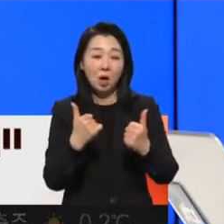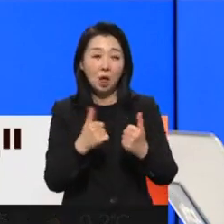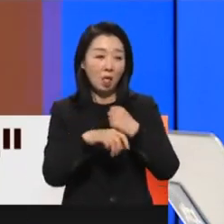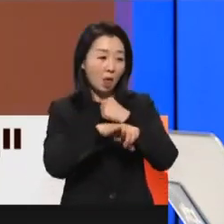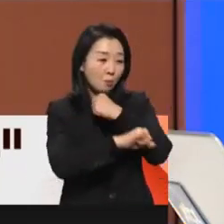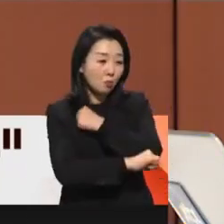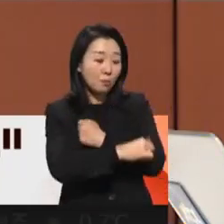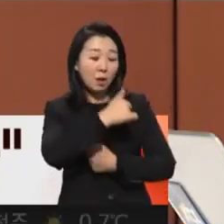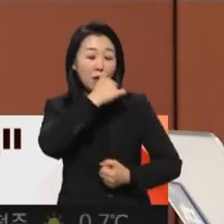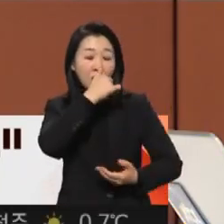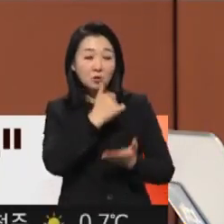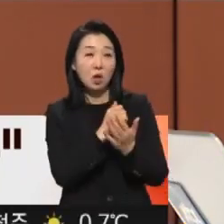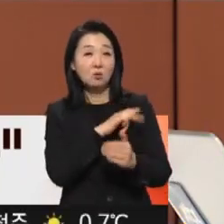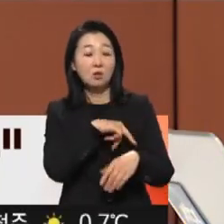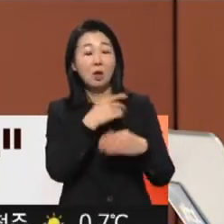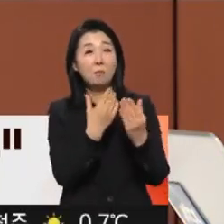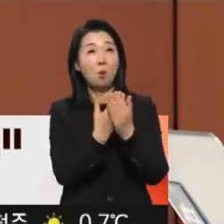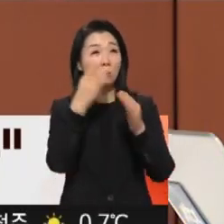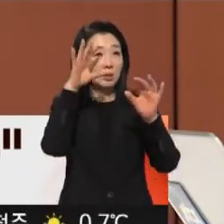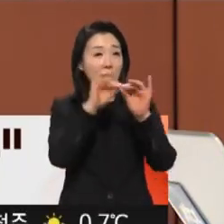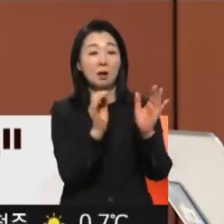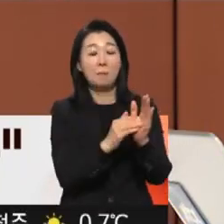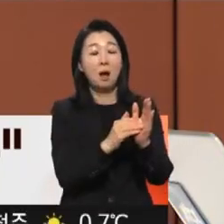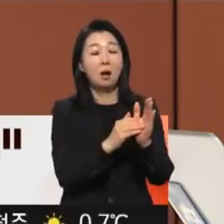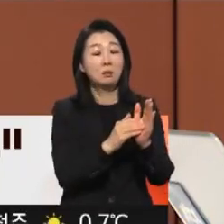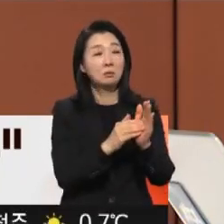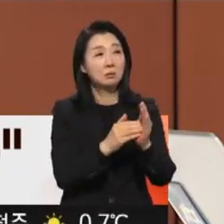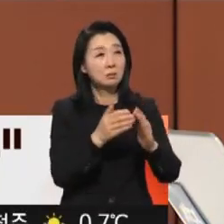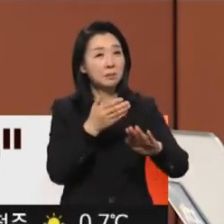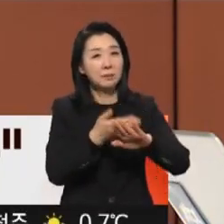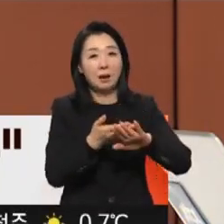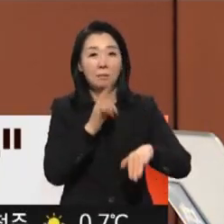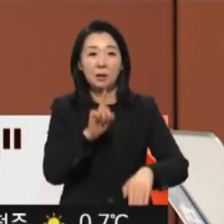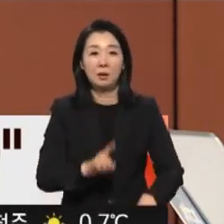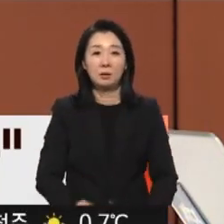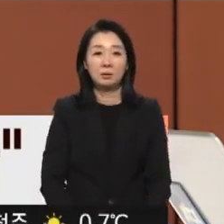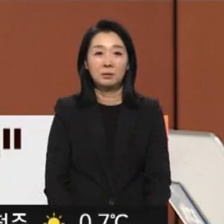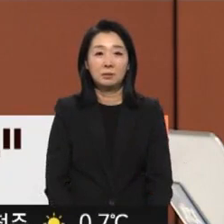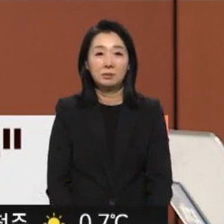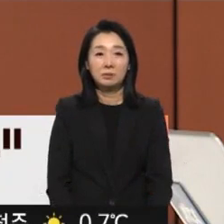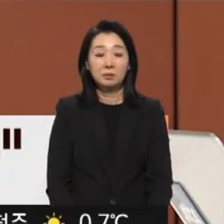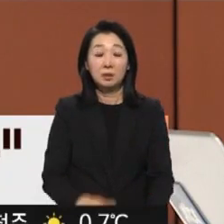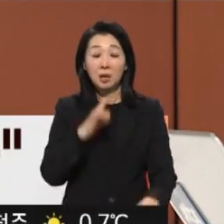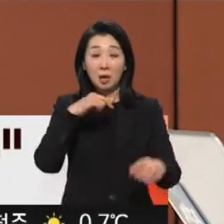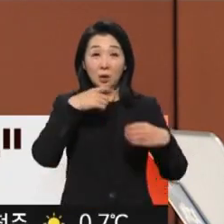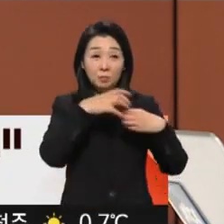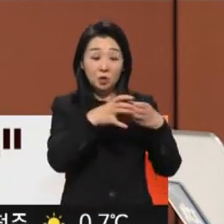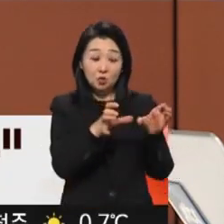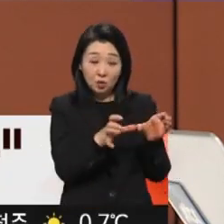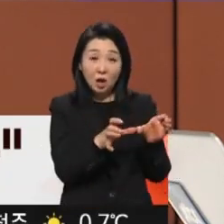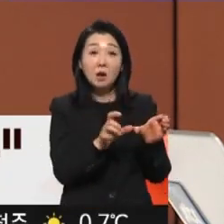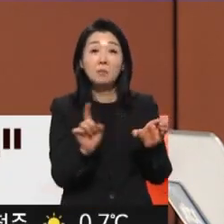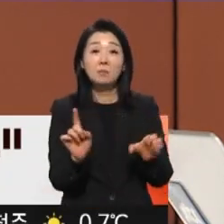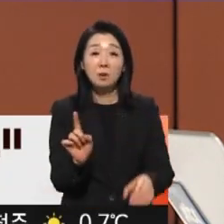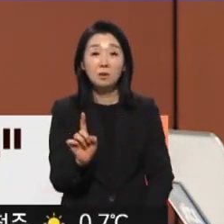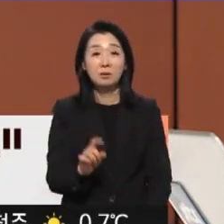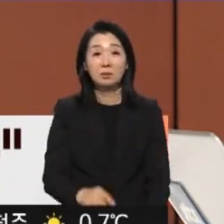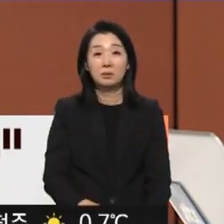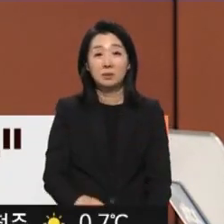대한 체포동의안이 모두 가결이 됐는데 형평성에도 어긋난다 이런 주장을 했습니다. 물론 민주당에서는 앞서도